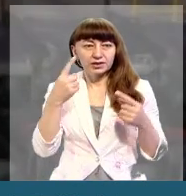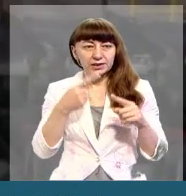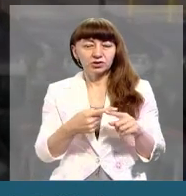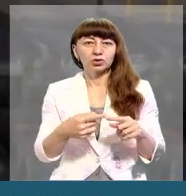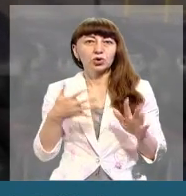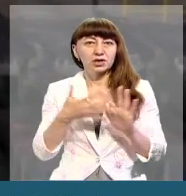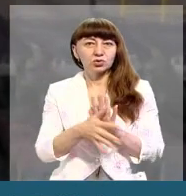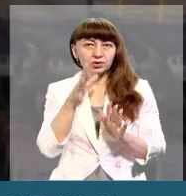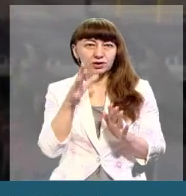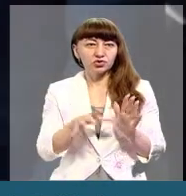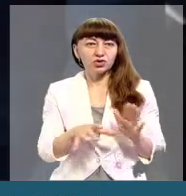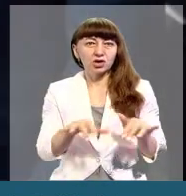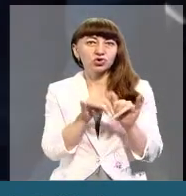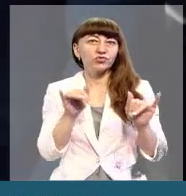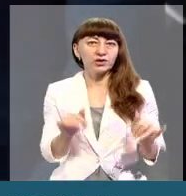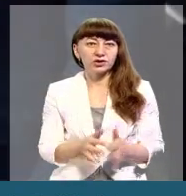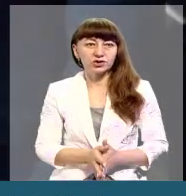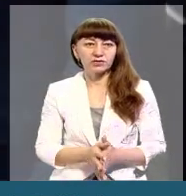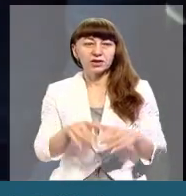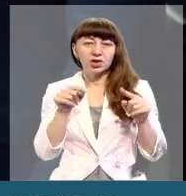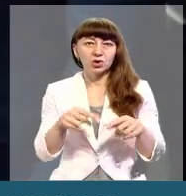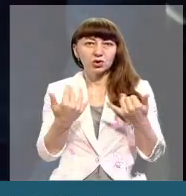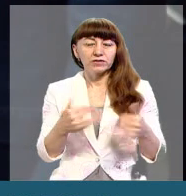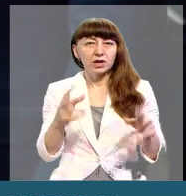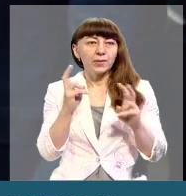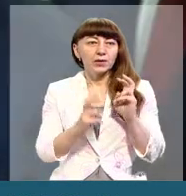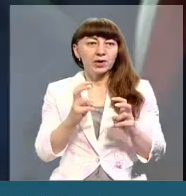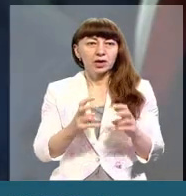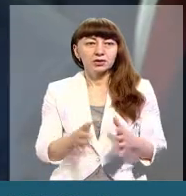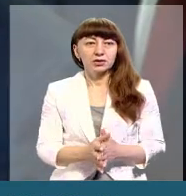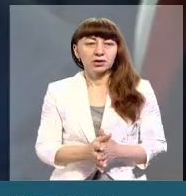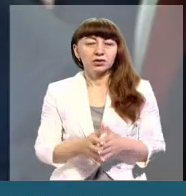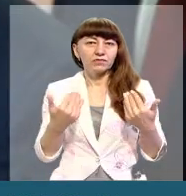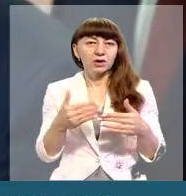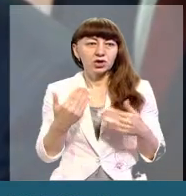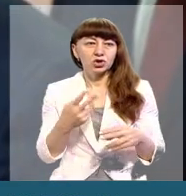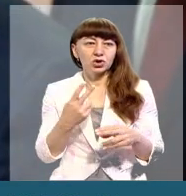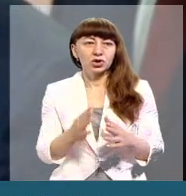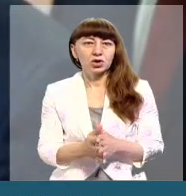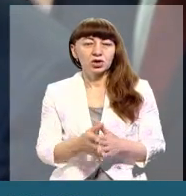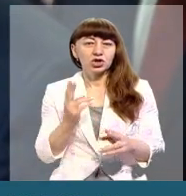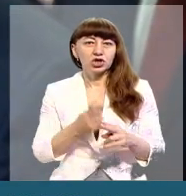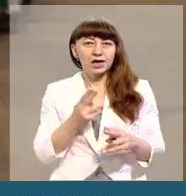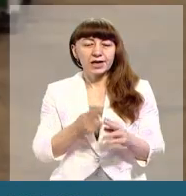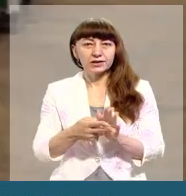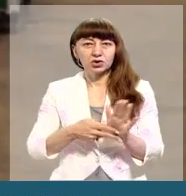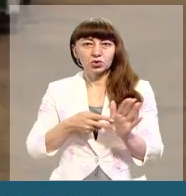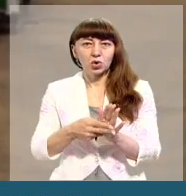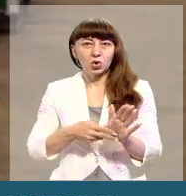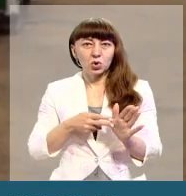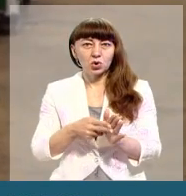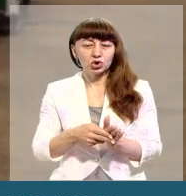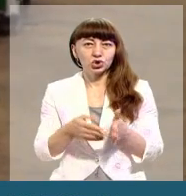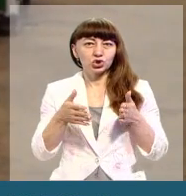теміржол рельстерін шығарумен айналысатын ТМД аумағындағы бірегей кәсіпорын. Ашылғанына 8 жыл болған зауыттың жылдық қуаты 450 мың тоннаға